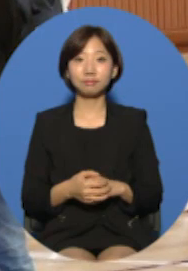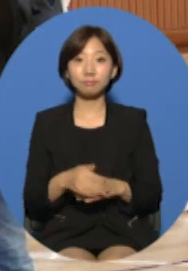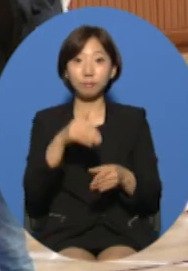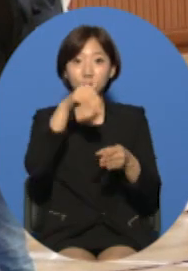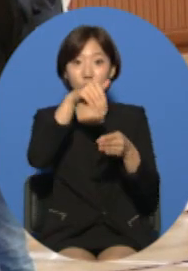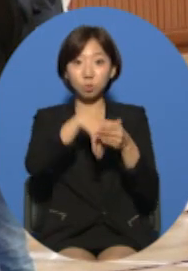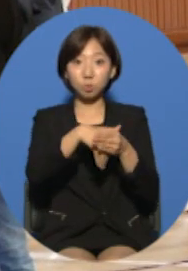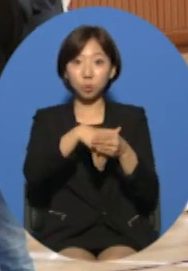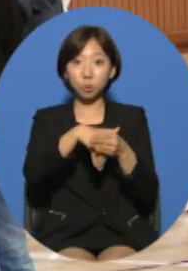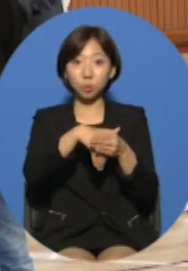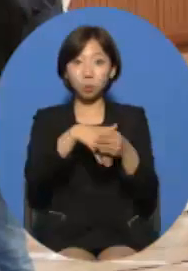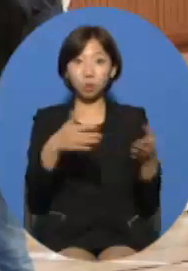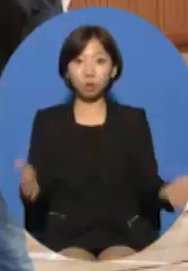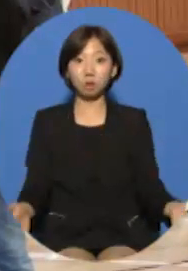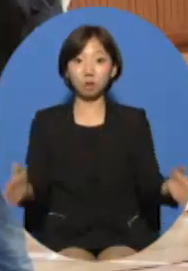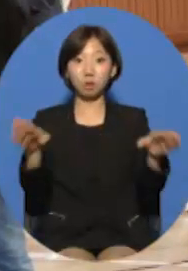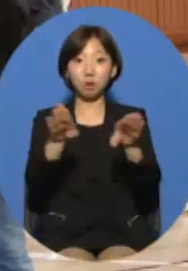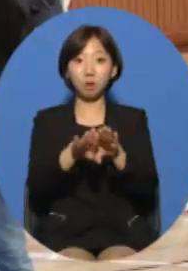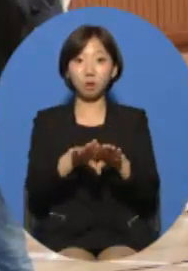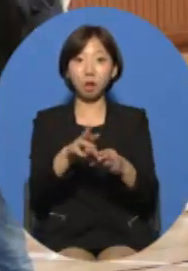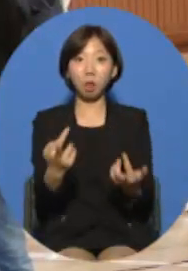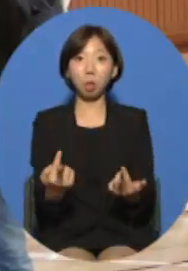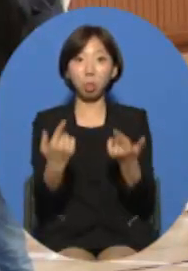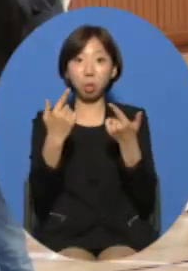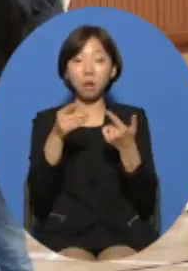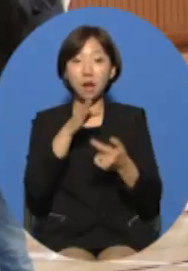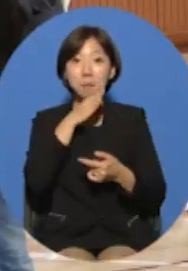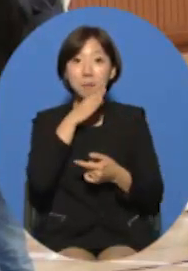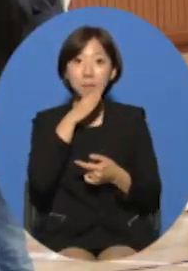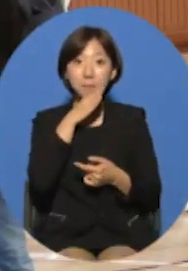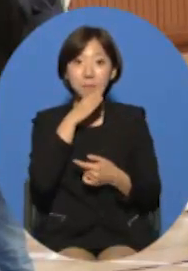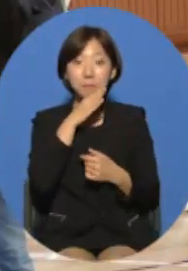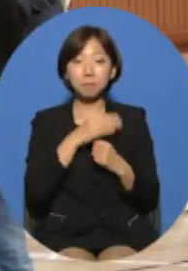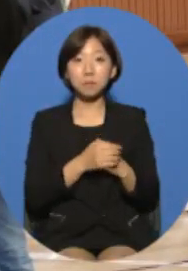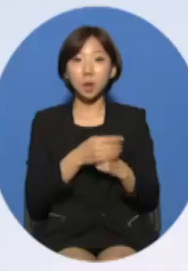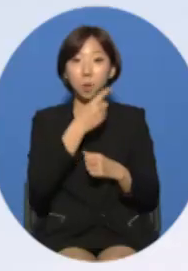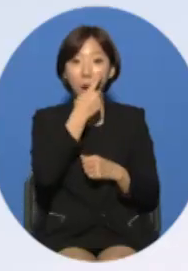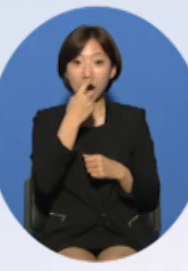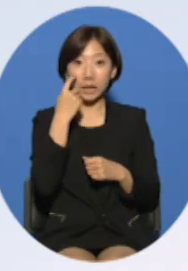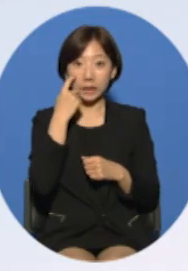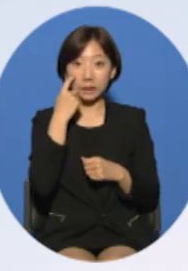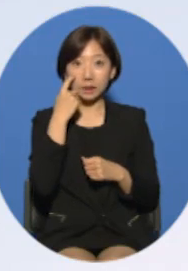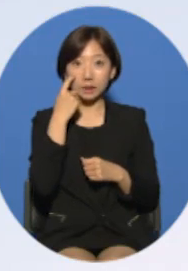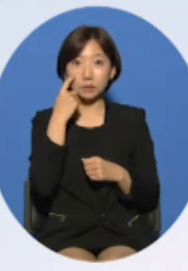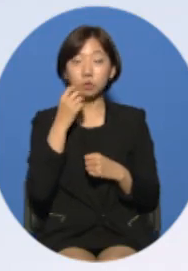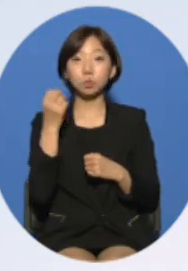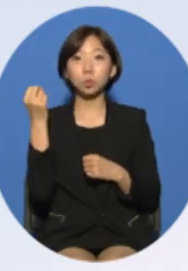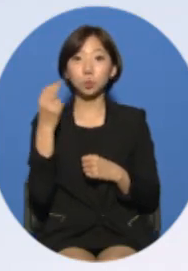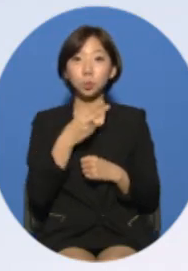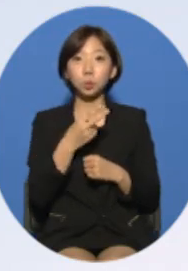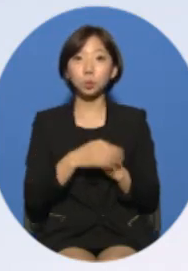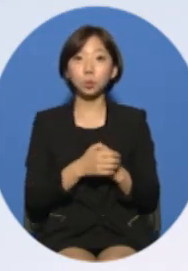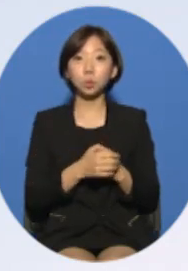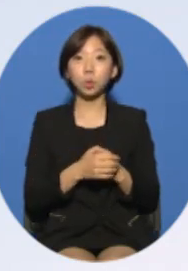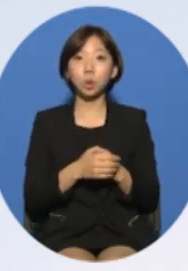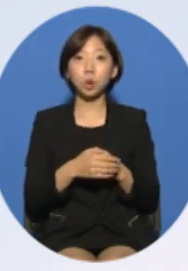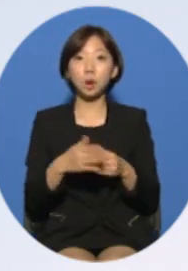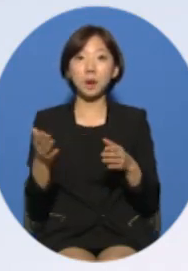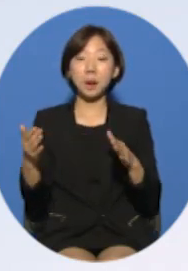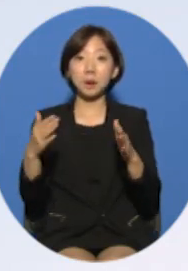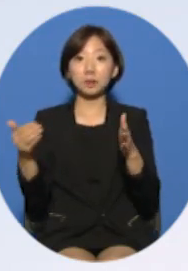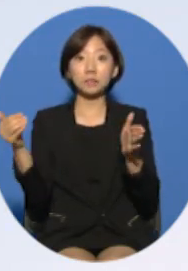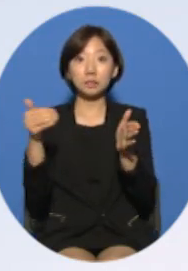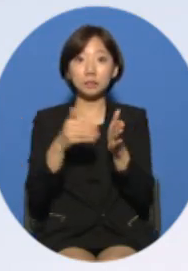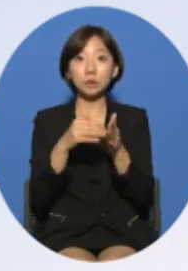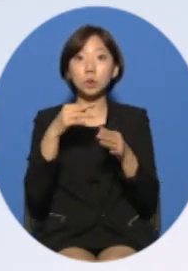투표함에 그 뭐가 있는가 없는가도 이렇게 확인을 하고요. 네. 그리고 이제 봉인지에다가 투표